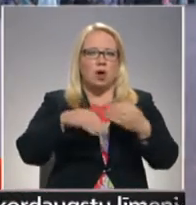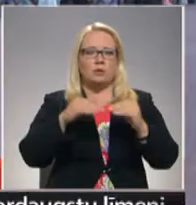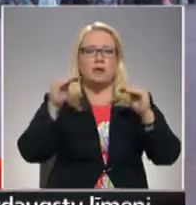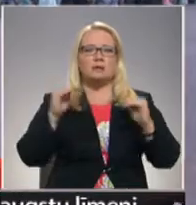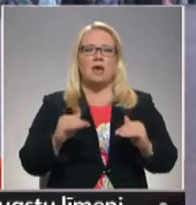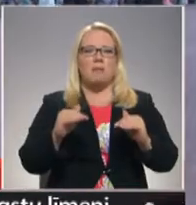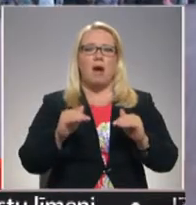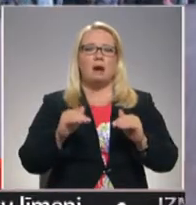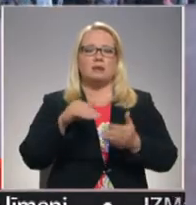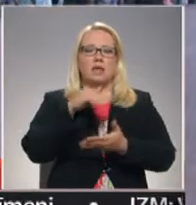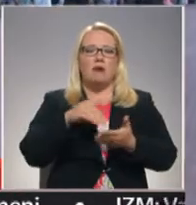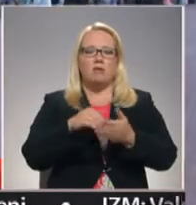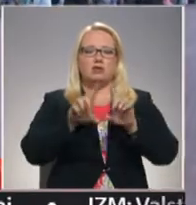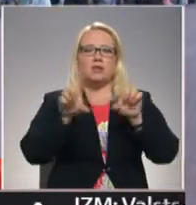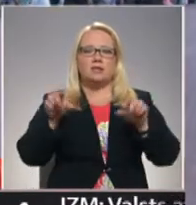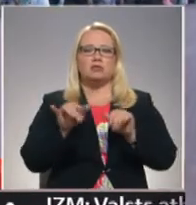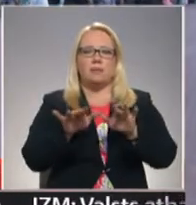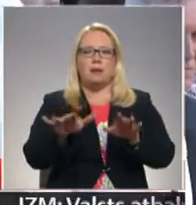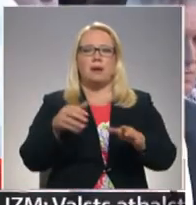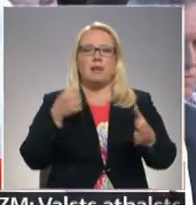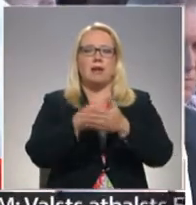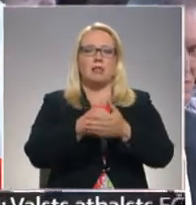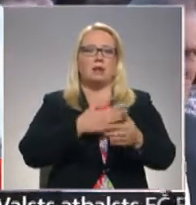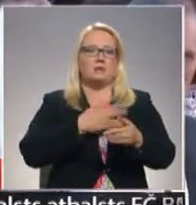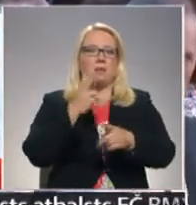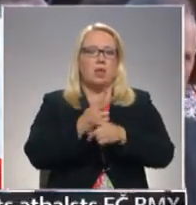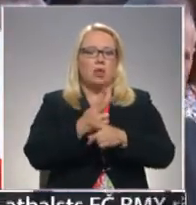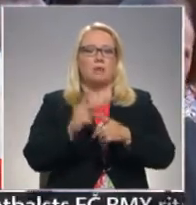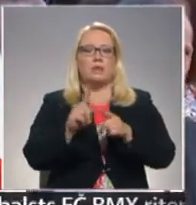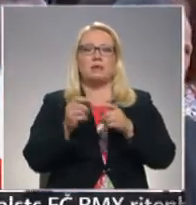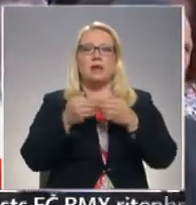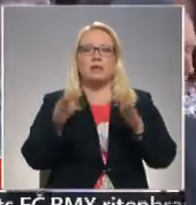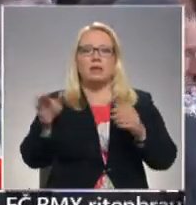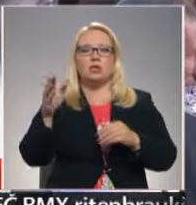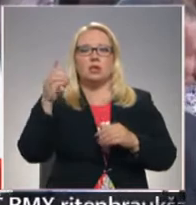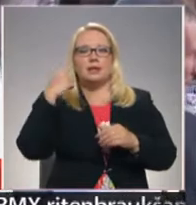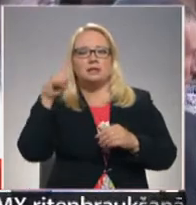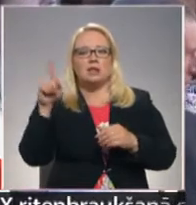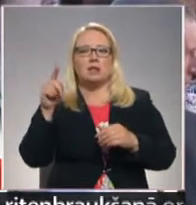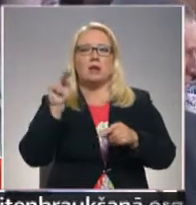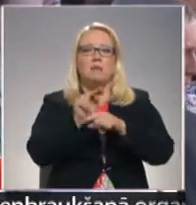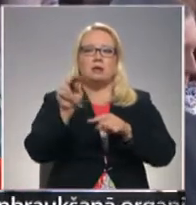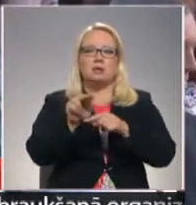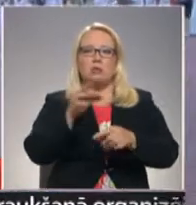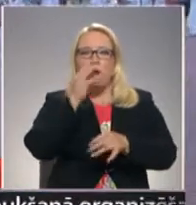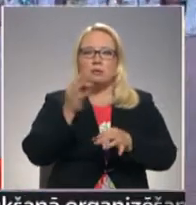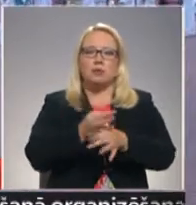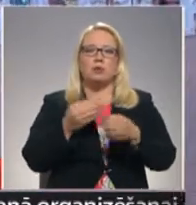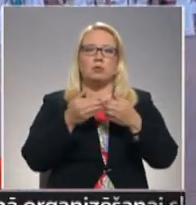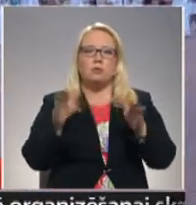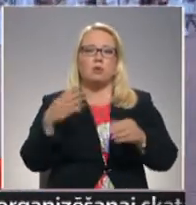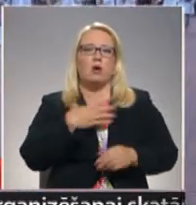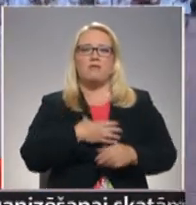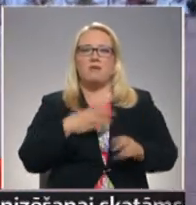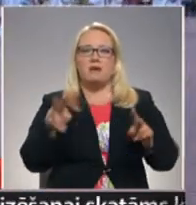instanču darbībā, kamēr tās tiek galā ar saviem pienākumiem. Tas atraisītu radošo iniciatīvu, mācītu atbildību un atbrīvotu no